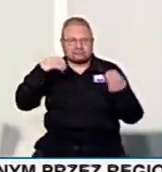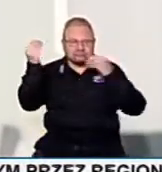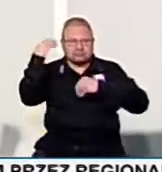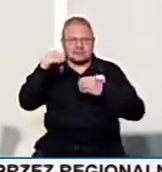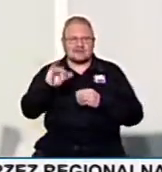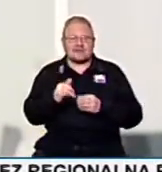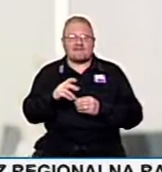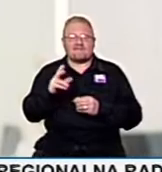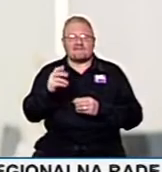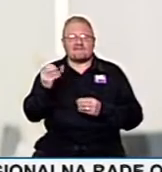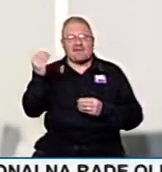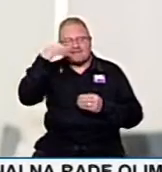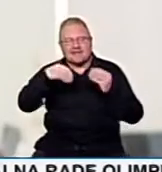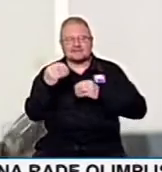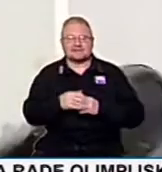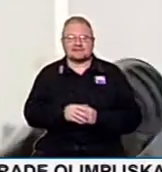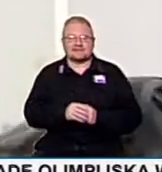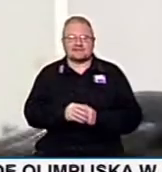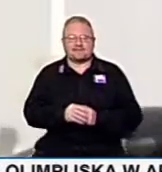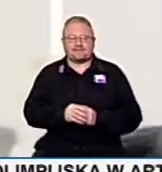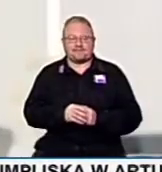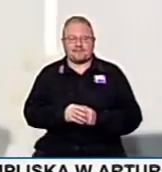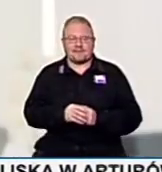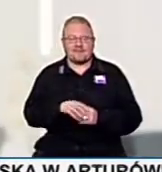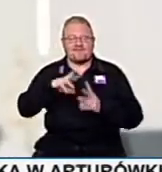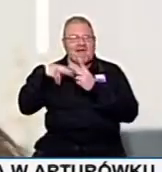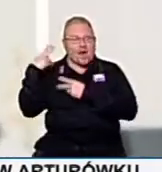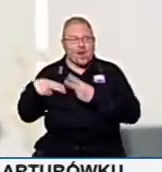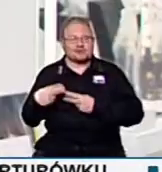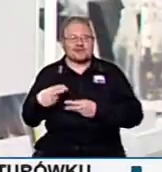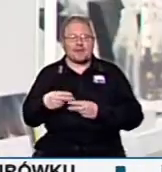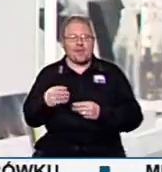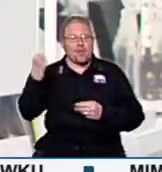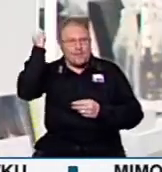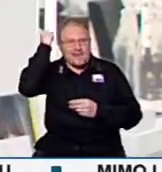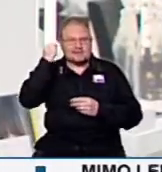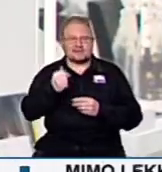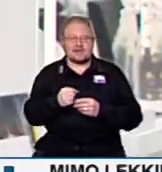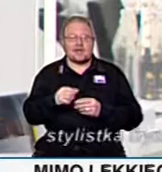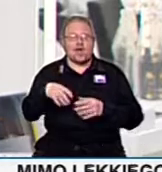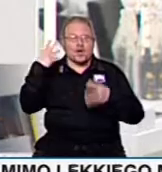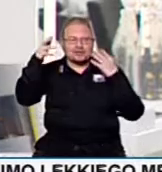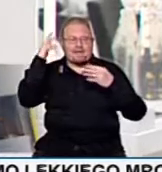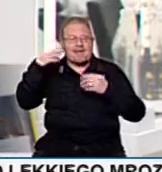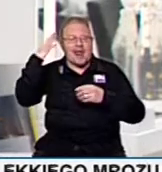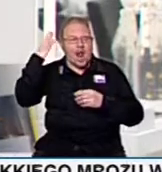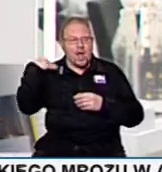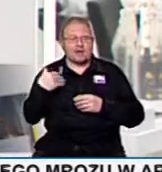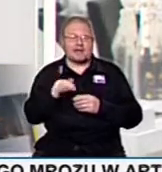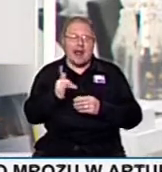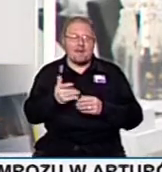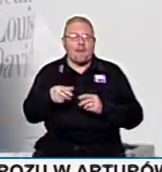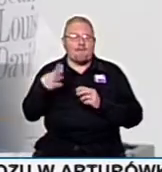konstrukcjach i dużej ilości lakieru, zwłaszcza tego z brokatem. Warkocze, wysokie upięcia, rozszczypane loki, fajnie ułożone lub